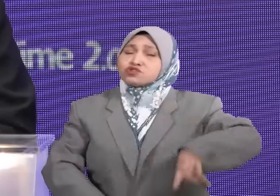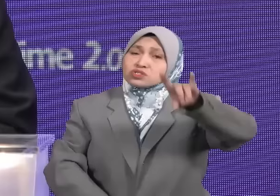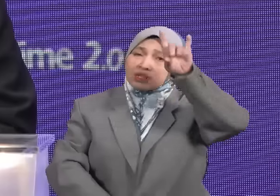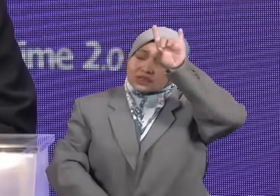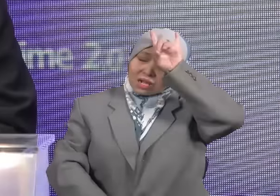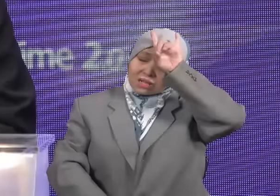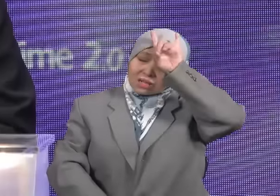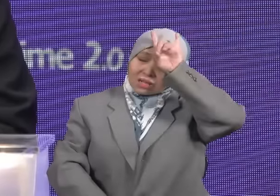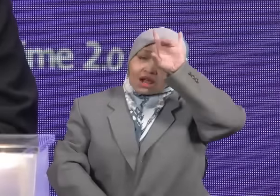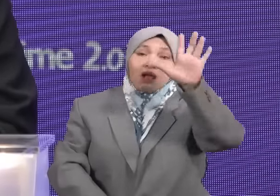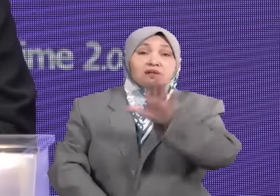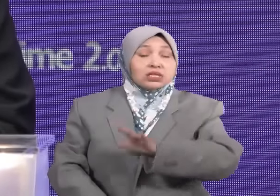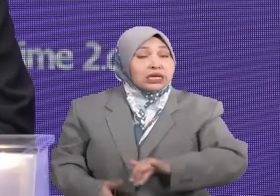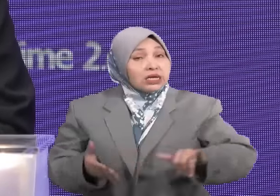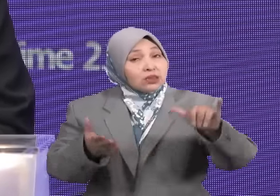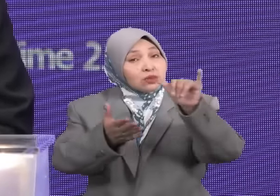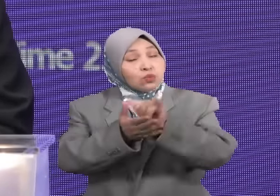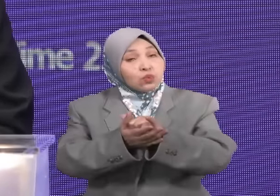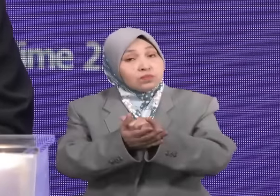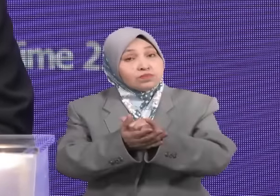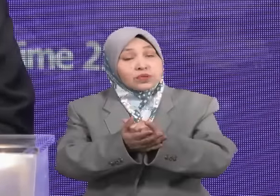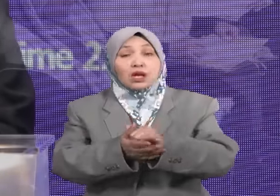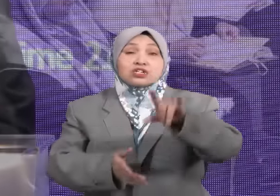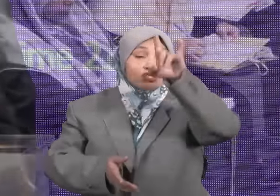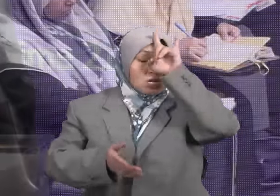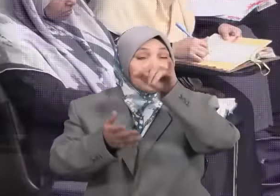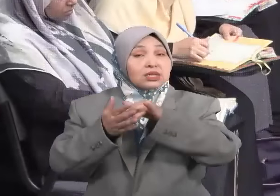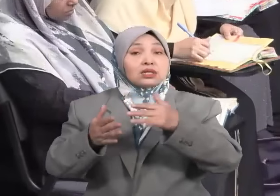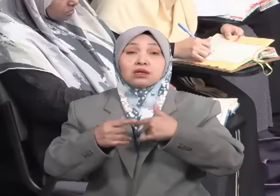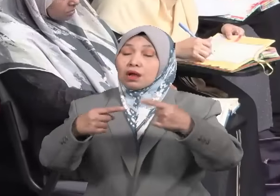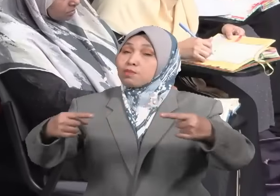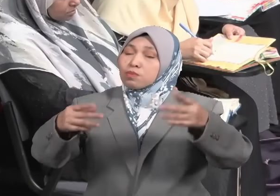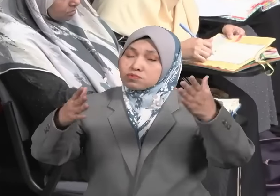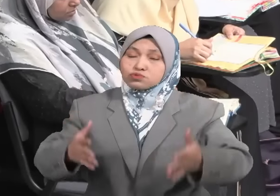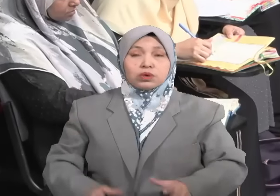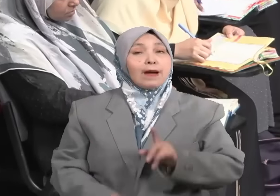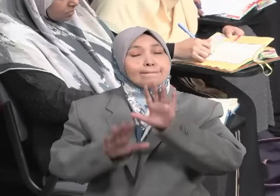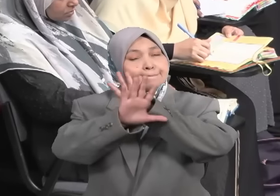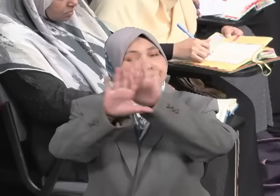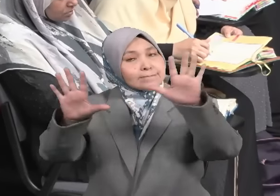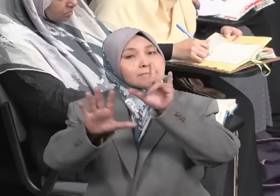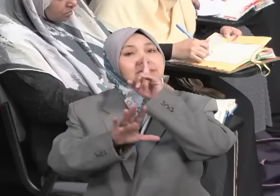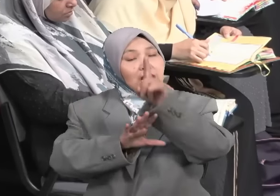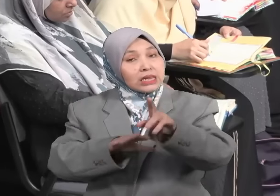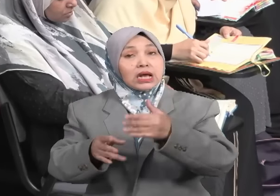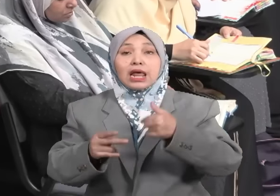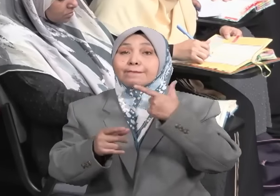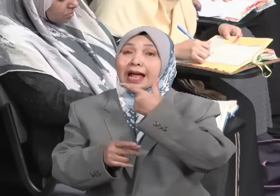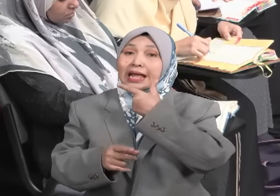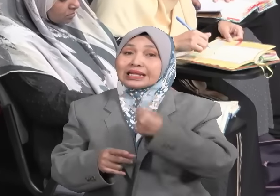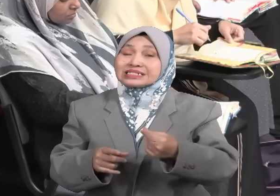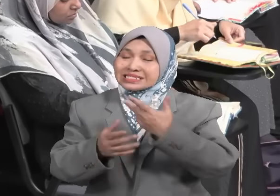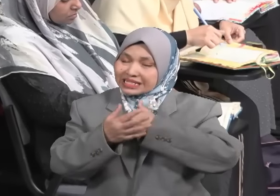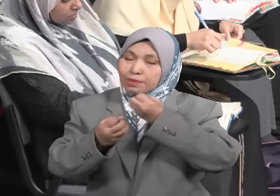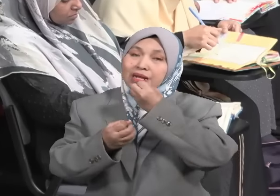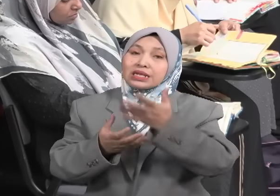lakum aduwwun mubin, iaitu syaitan ini adalah musuh yang nyata. Dan kalau dalam hadis dinyatakan